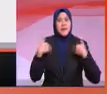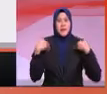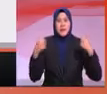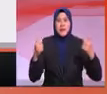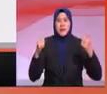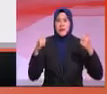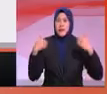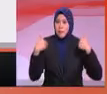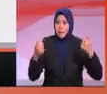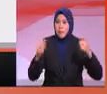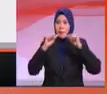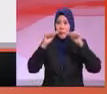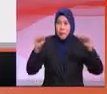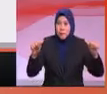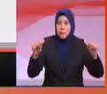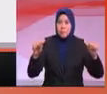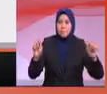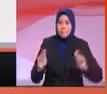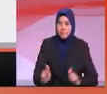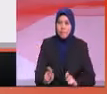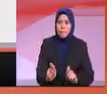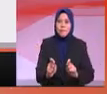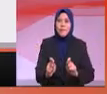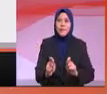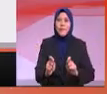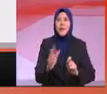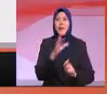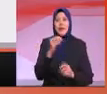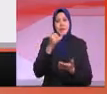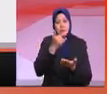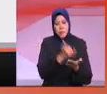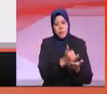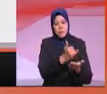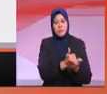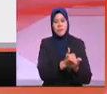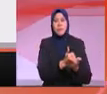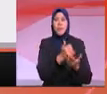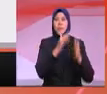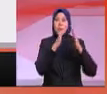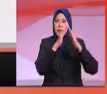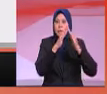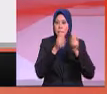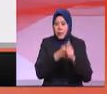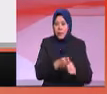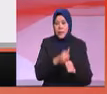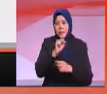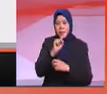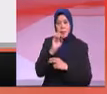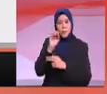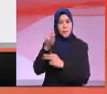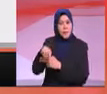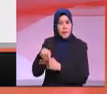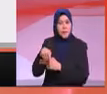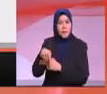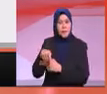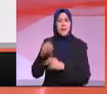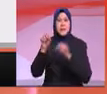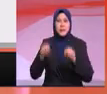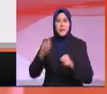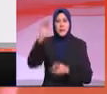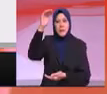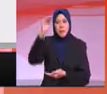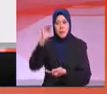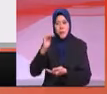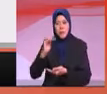awam kita dan juga tindakan kita untuk duduk rumah, patuh kepada SOP, kita dapat